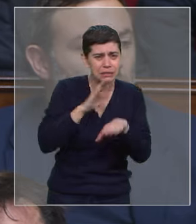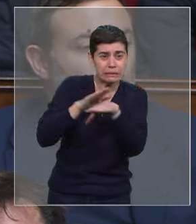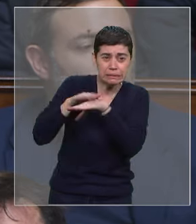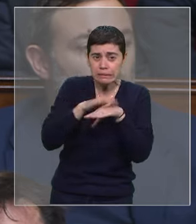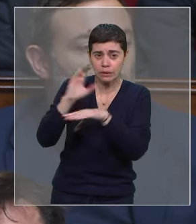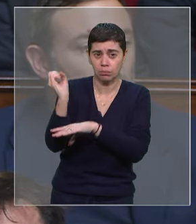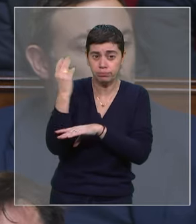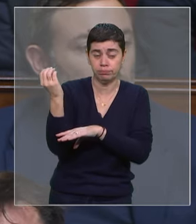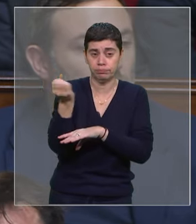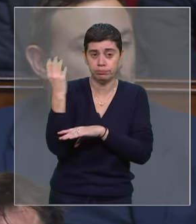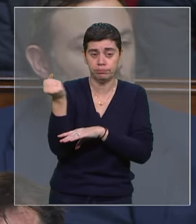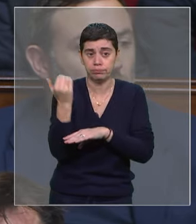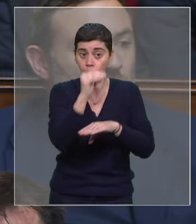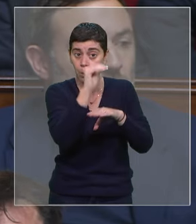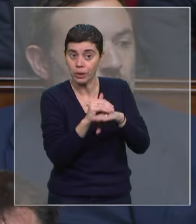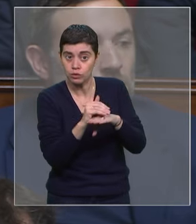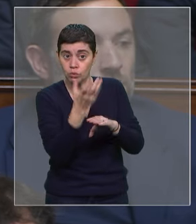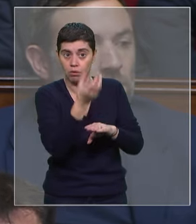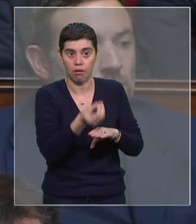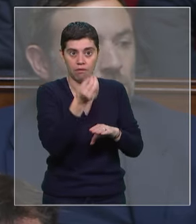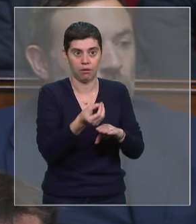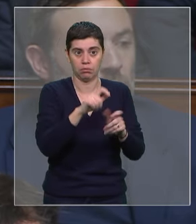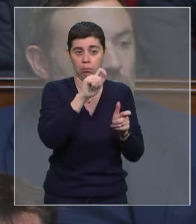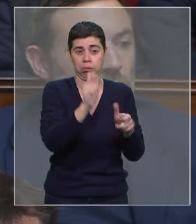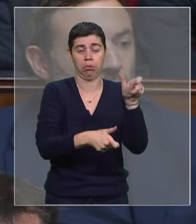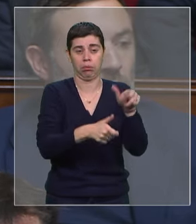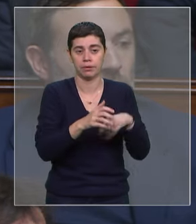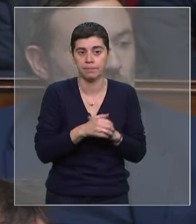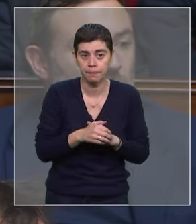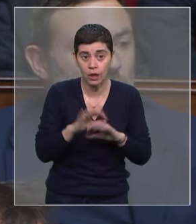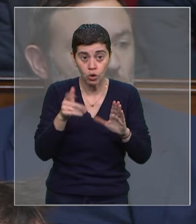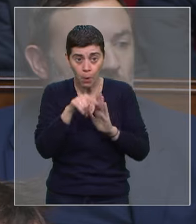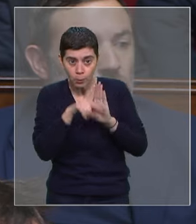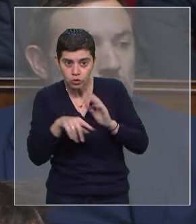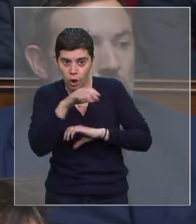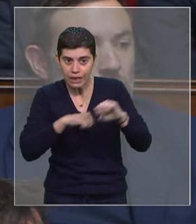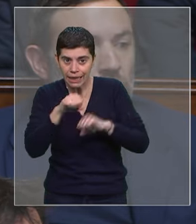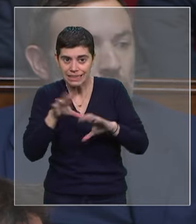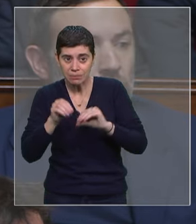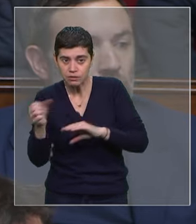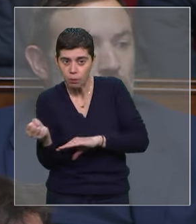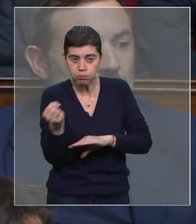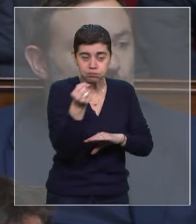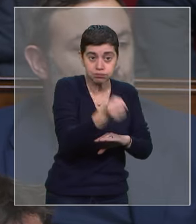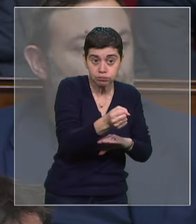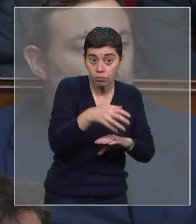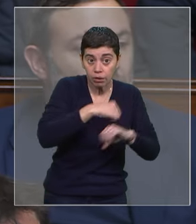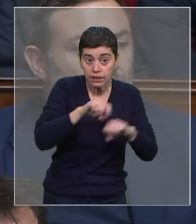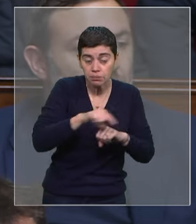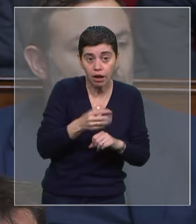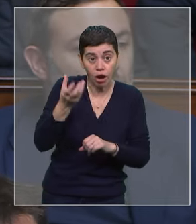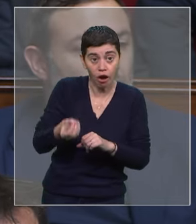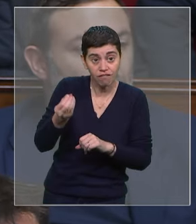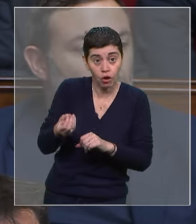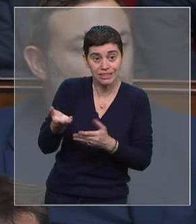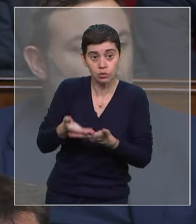La protection de l'enfance s'est littéralement effondrée. Les mesures de placement ne sont plus mises en œuvre. Des enfants en danger restent au domicile